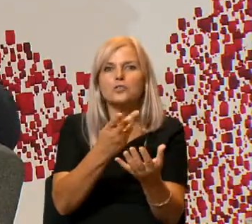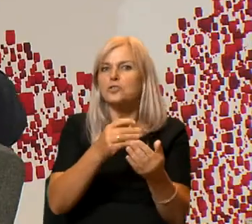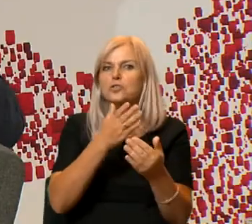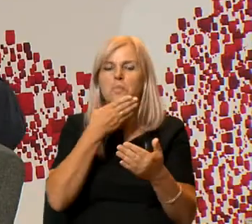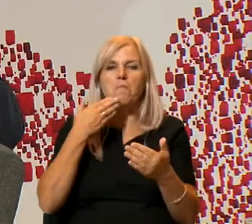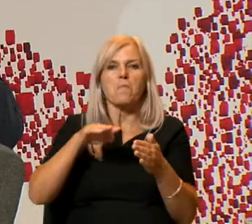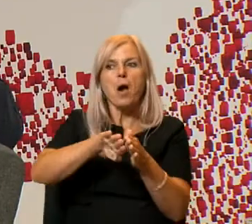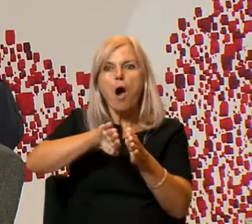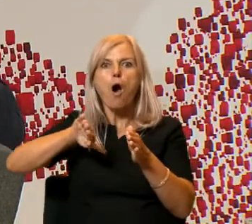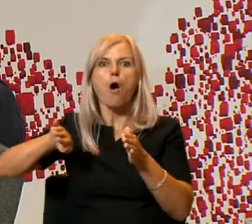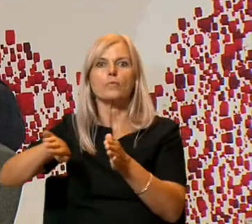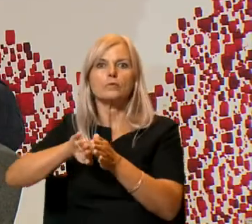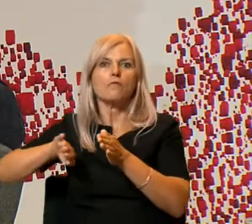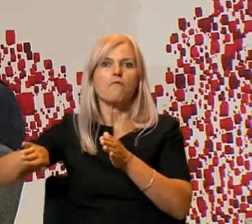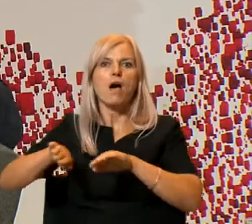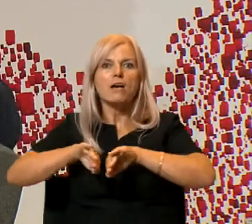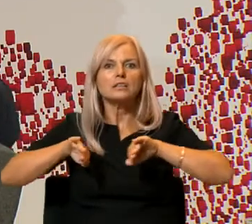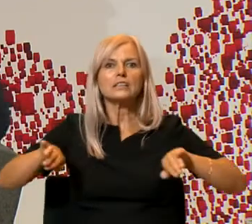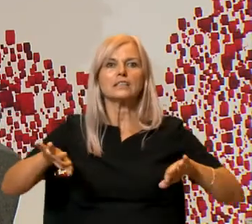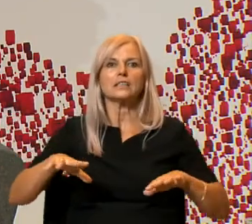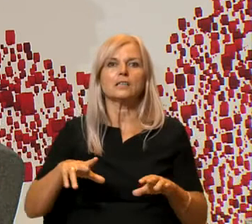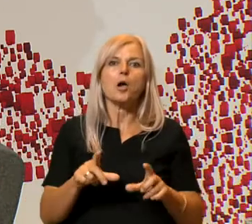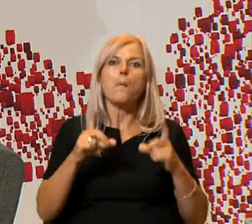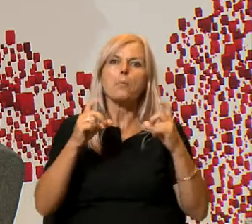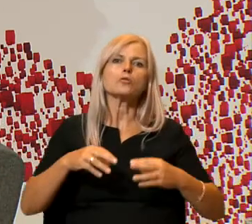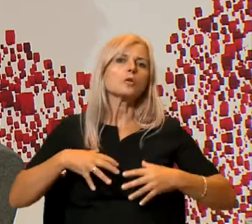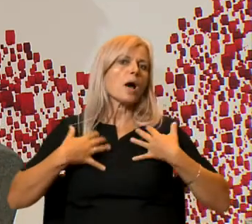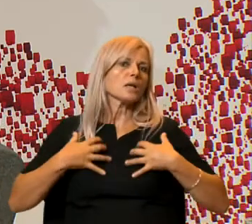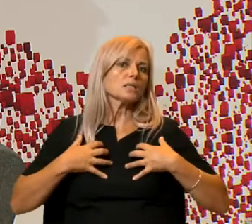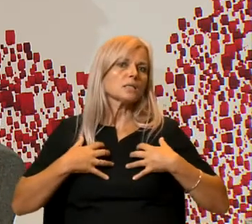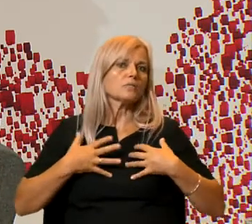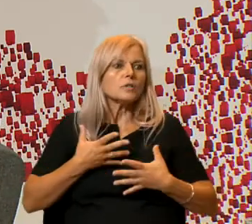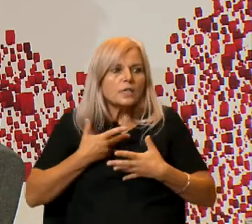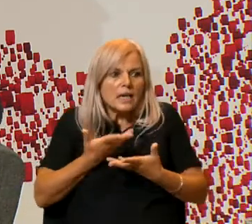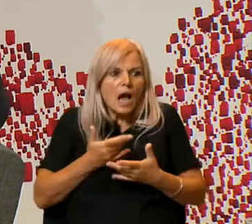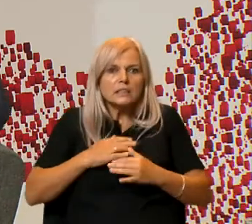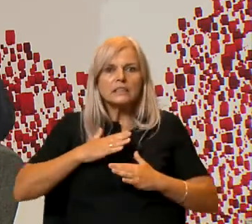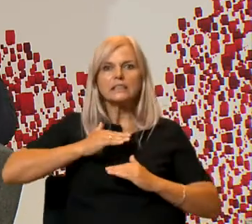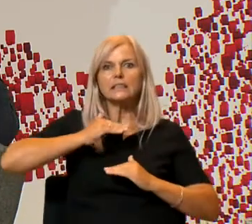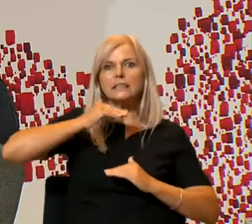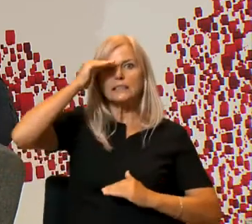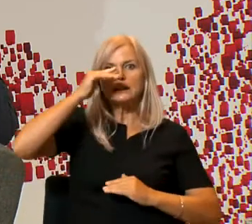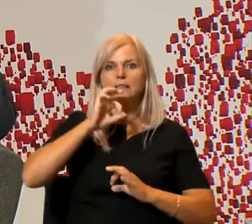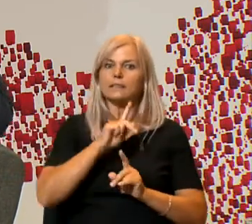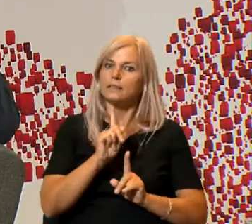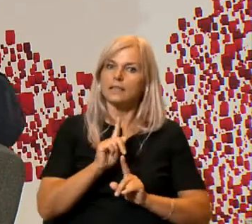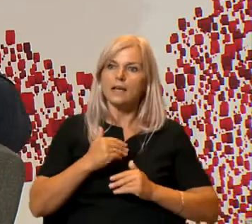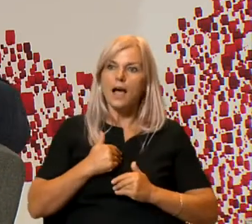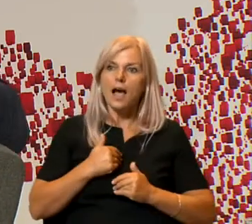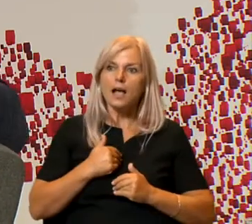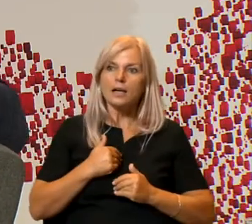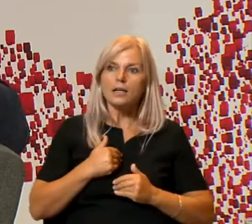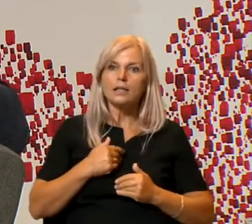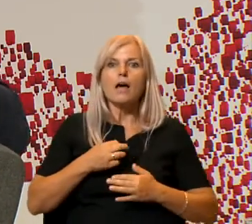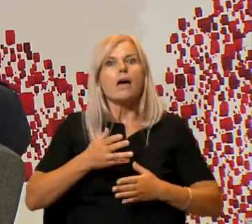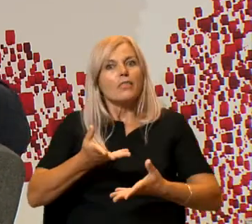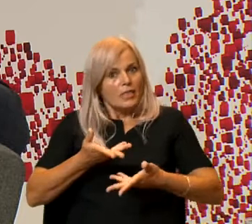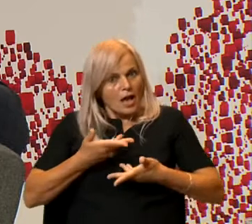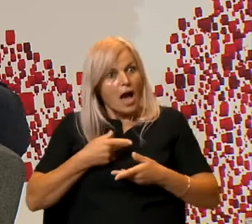wyobcowaniem i uruchamianiem trybu agresji po to, żeby poradzić sobie z nadmiarem, tylko raczej generuje rodzaj